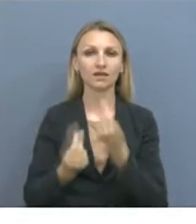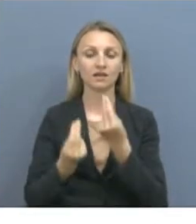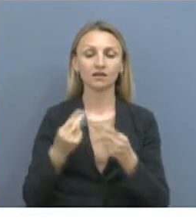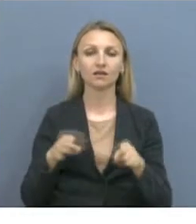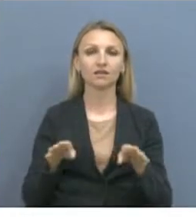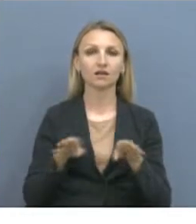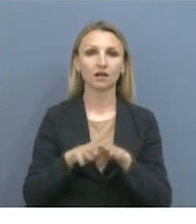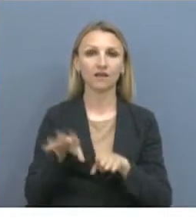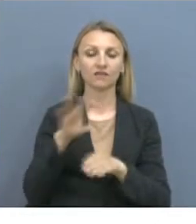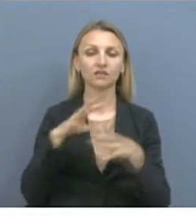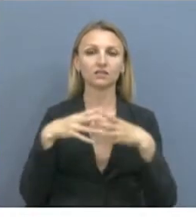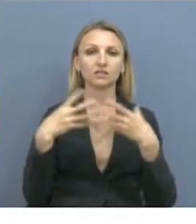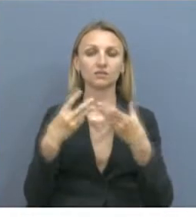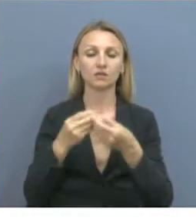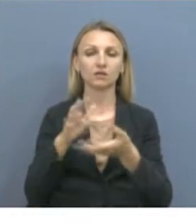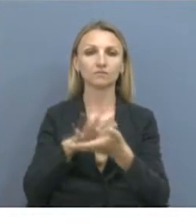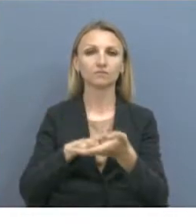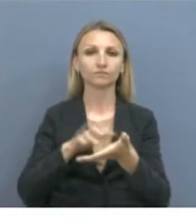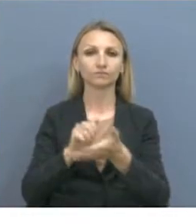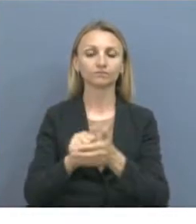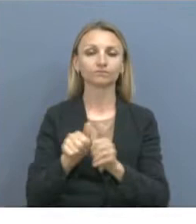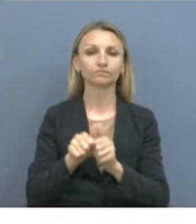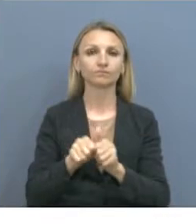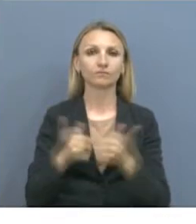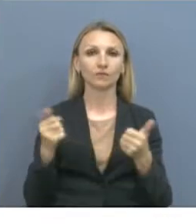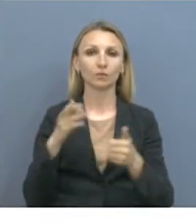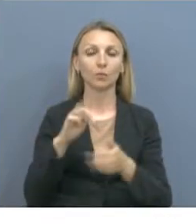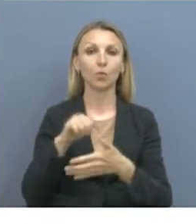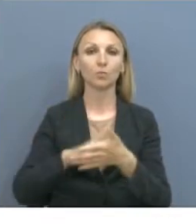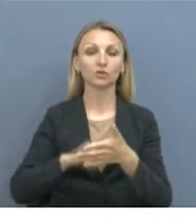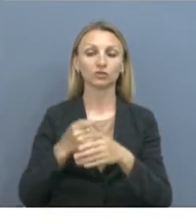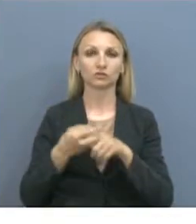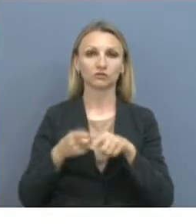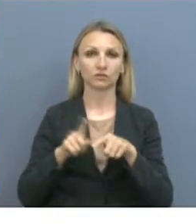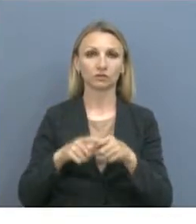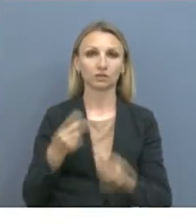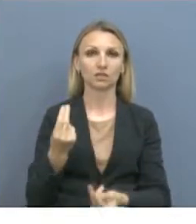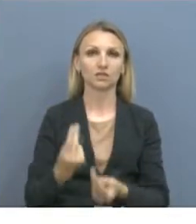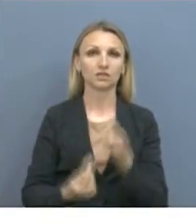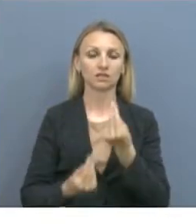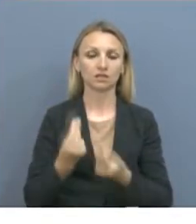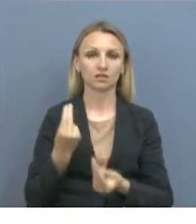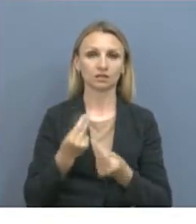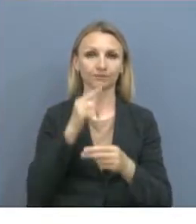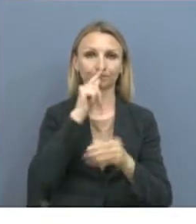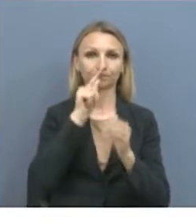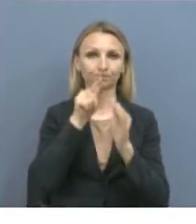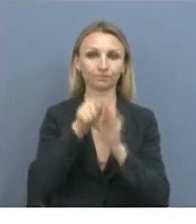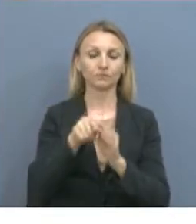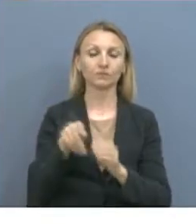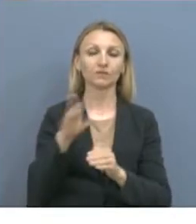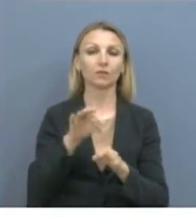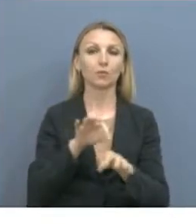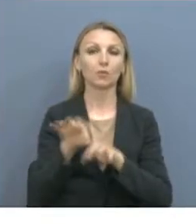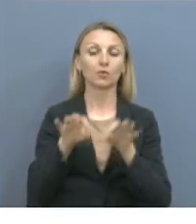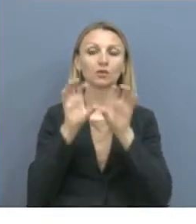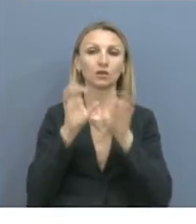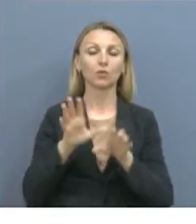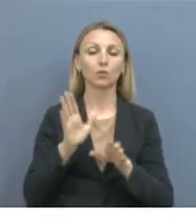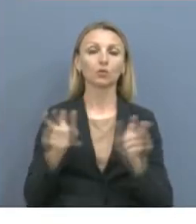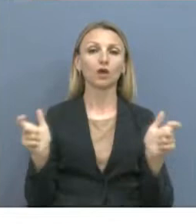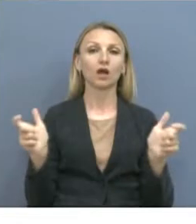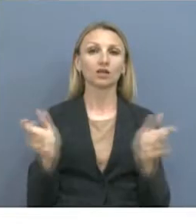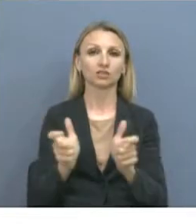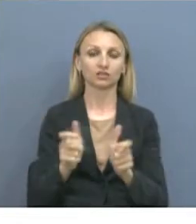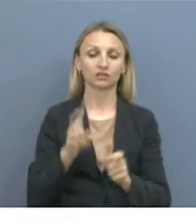причиной разрыва семей. Так, 7 из 10 разводов по этой причине. В связи с этим разрабатывается проект закона, который внесет ограничения на